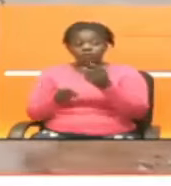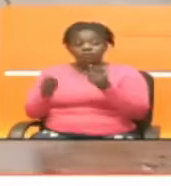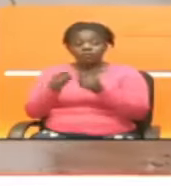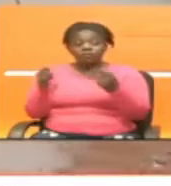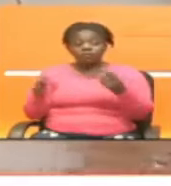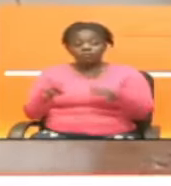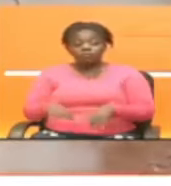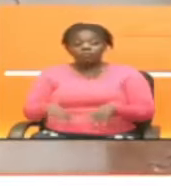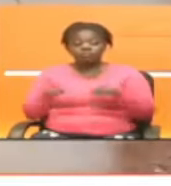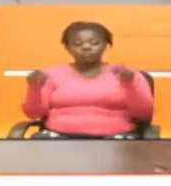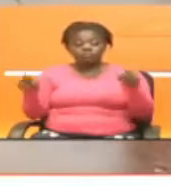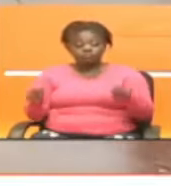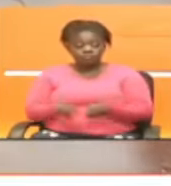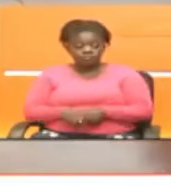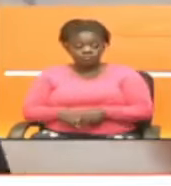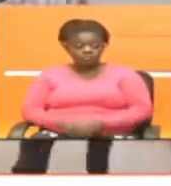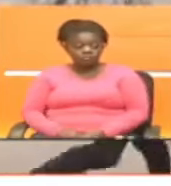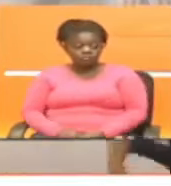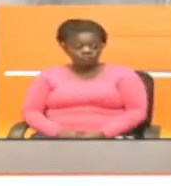n'essabuli tebalirese waggulu.